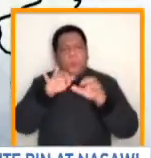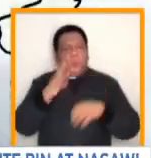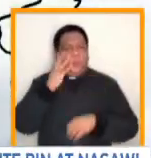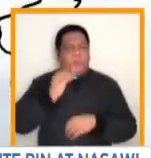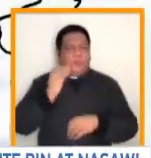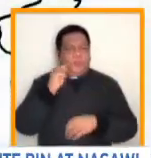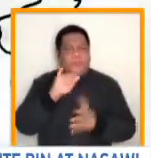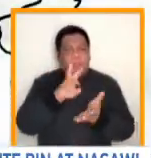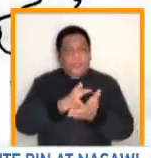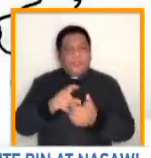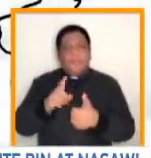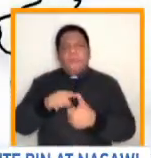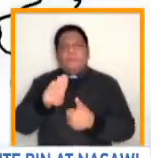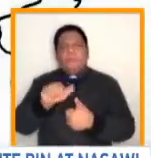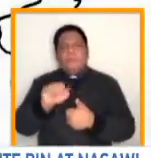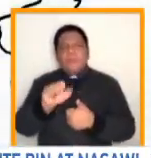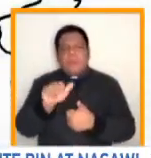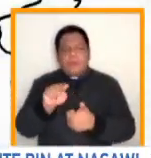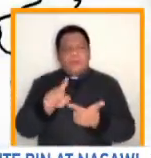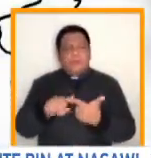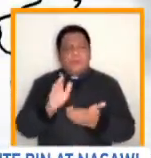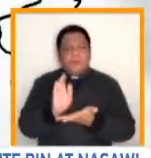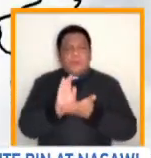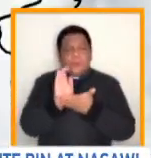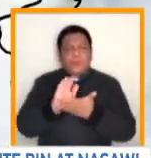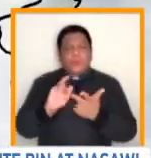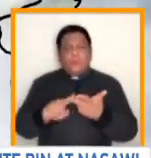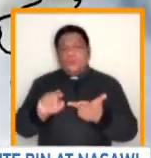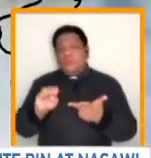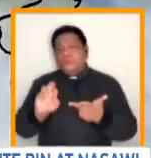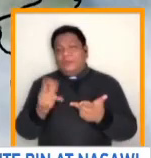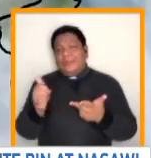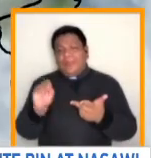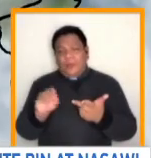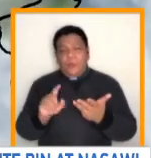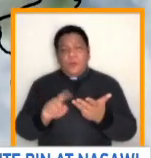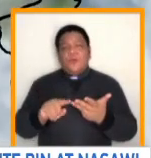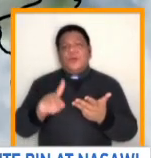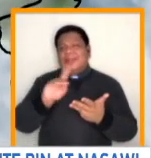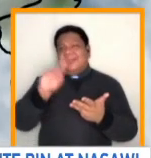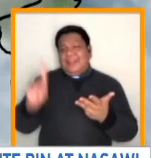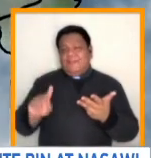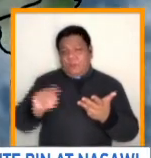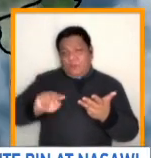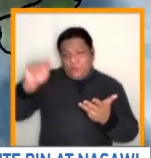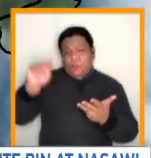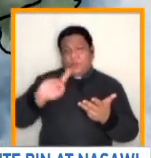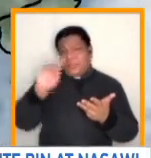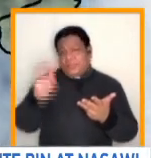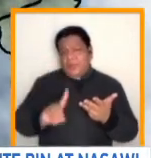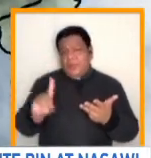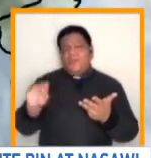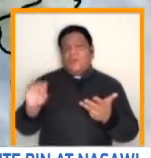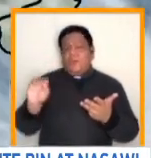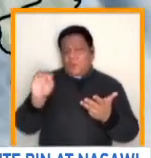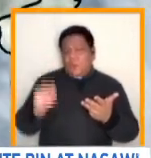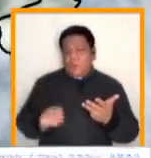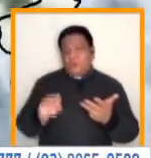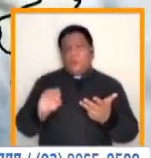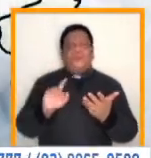Baziran, Zamboanga City, Surigao del Sur, Davao del Norte, Davao de Oro at iba pang kalapit na